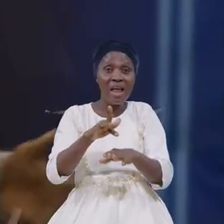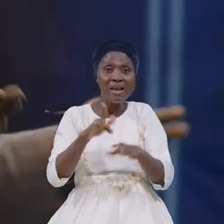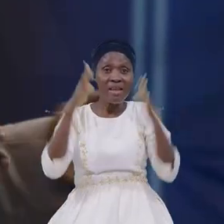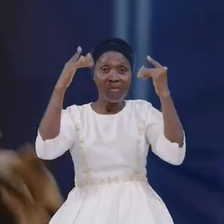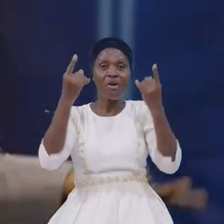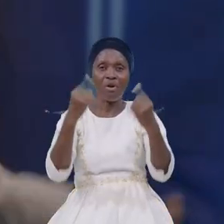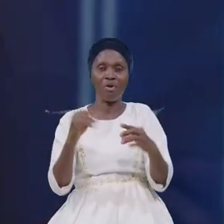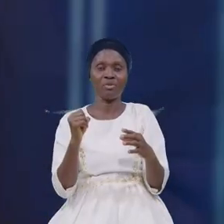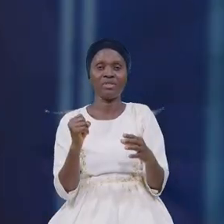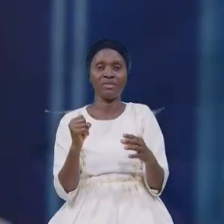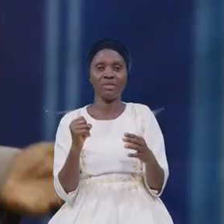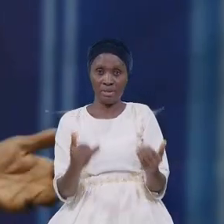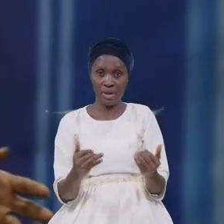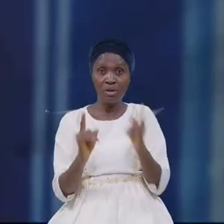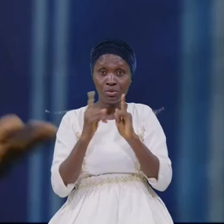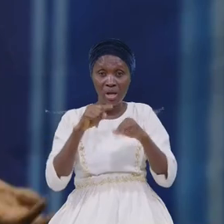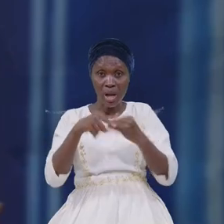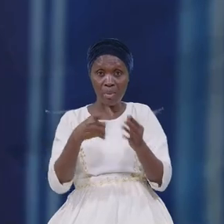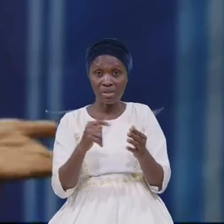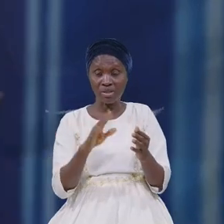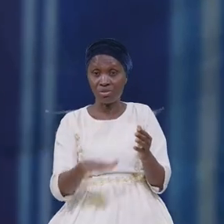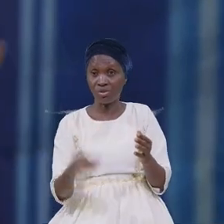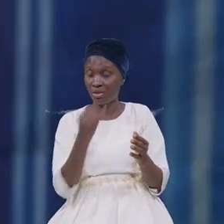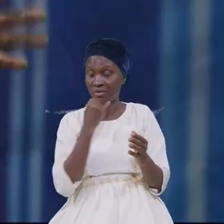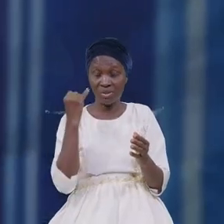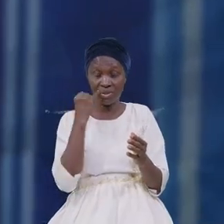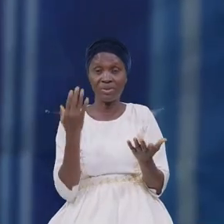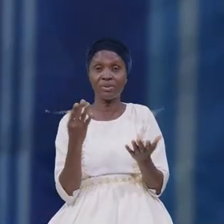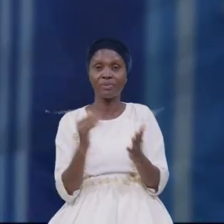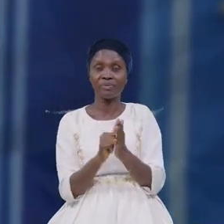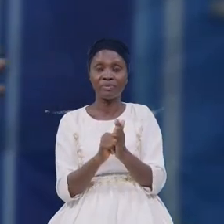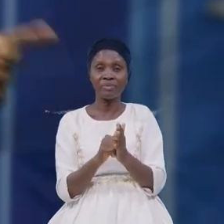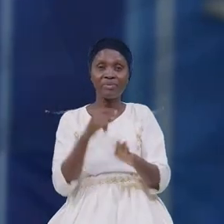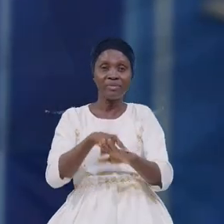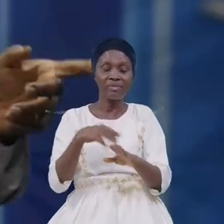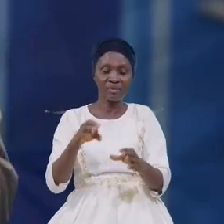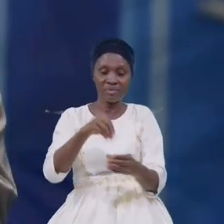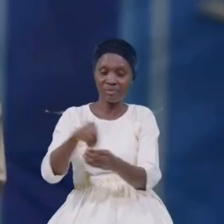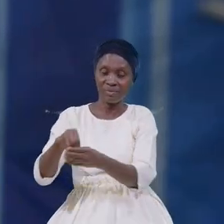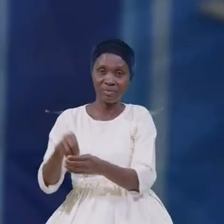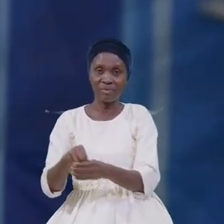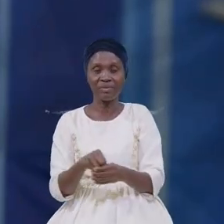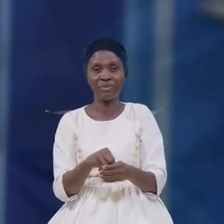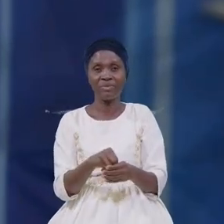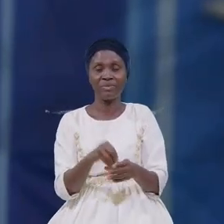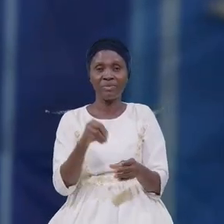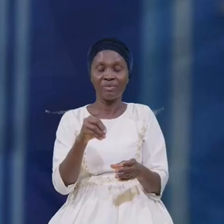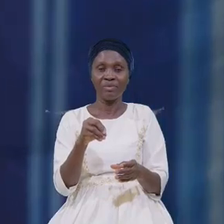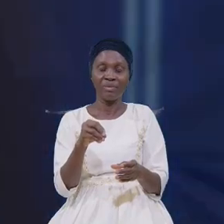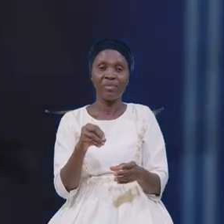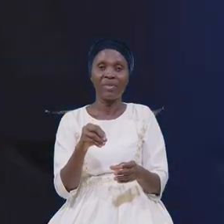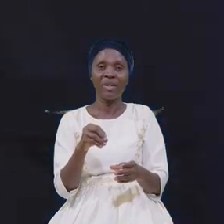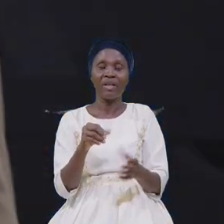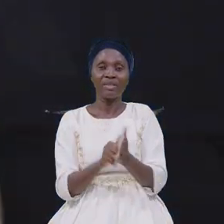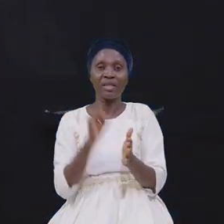tombe sur la parole des enfants d'Israël lorsqu'ils sèment. Au temps des semailles, c'est ce qu'on appelle la pluie de la